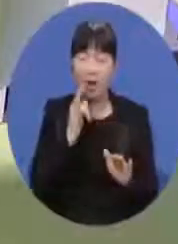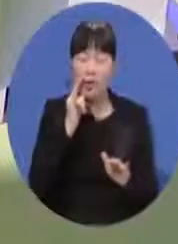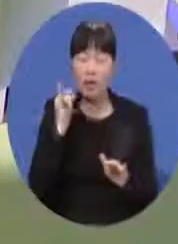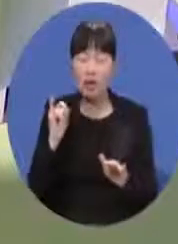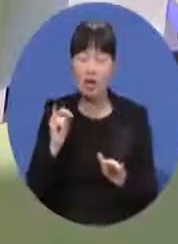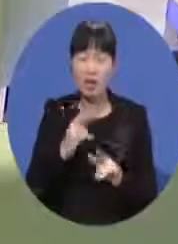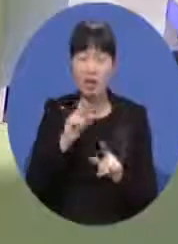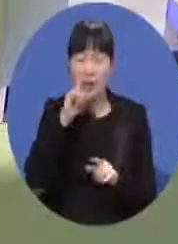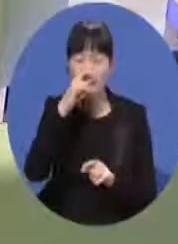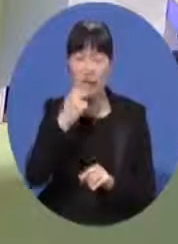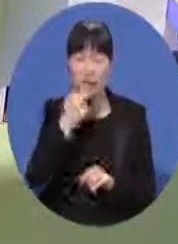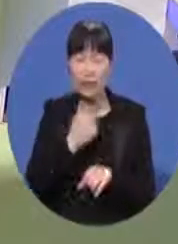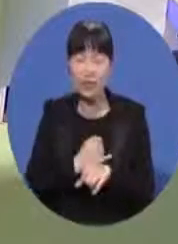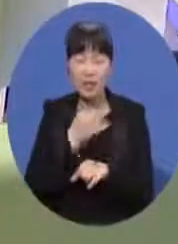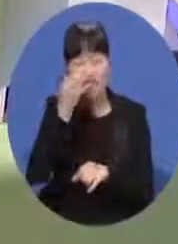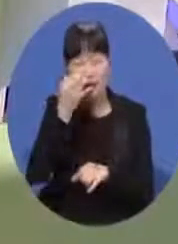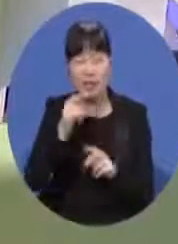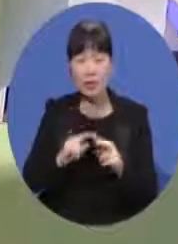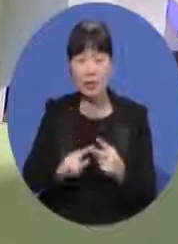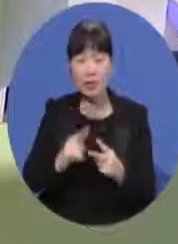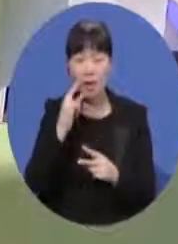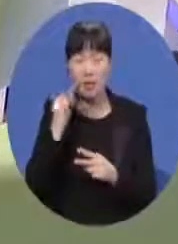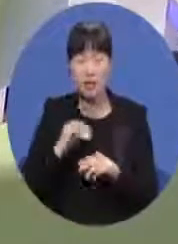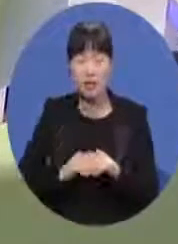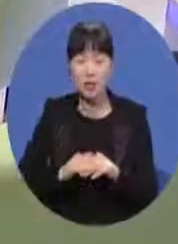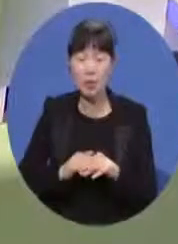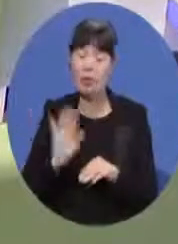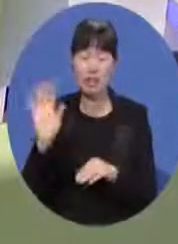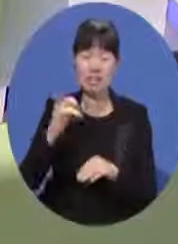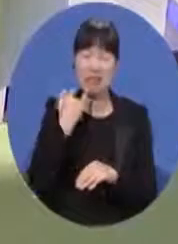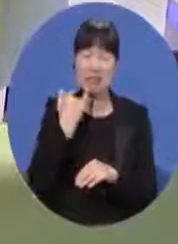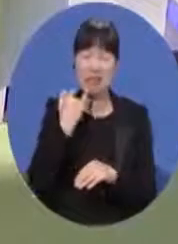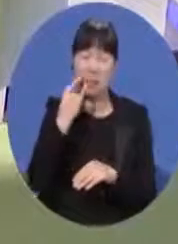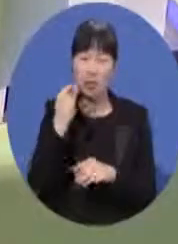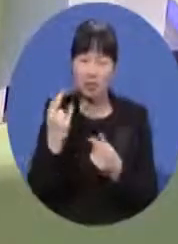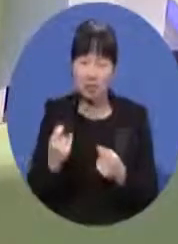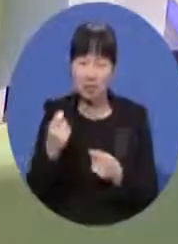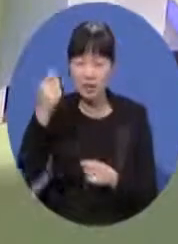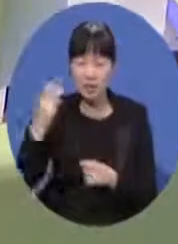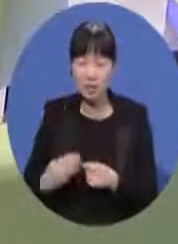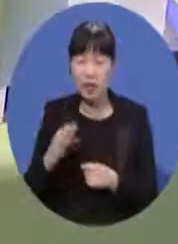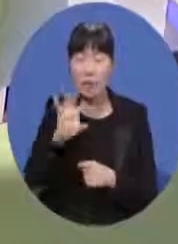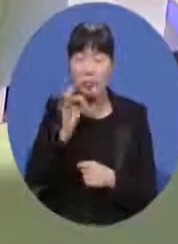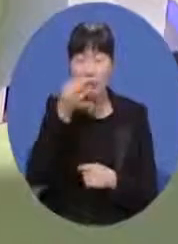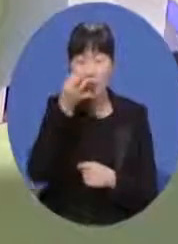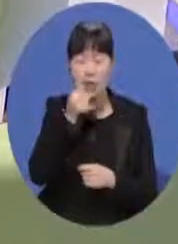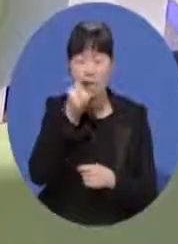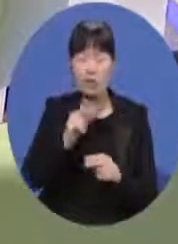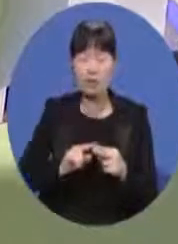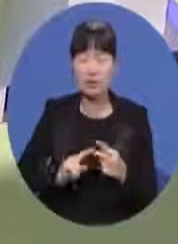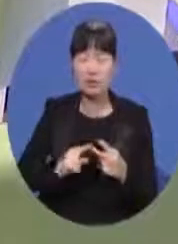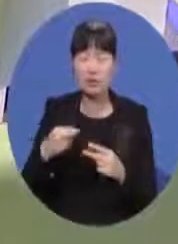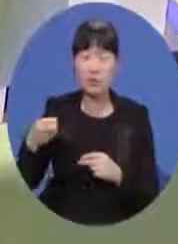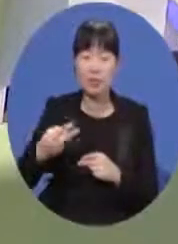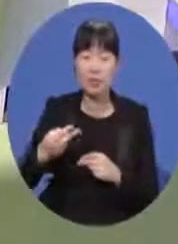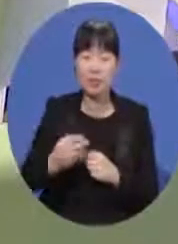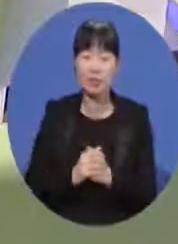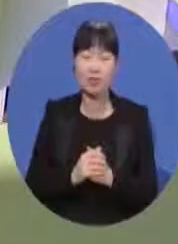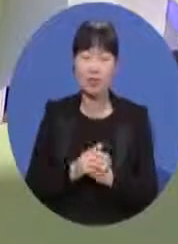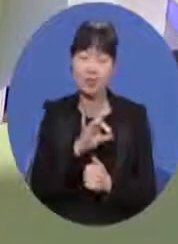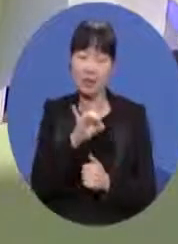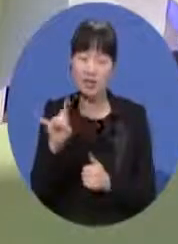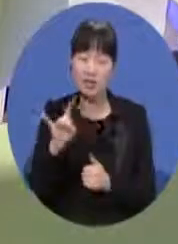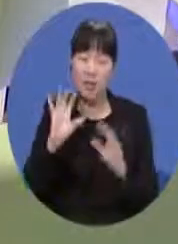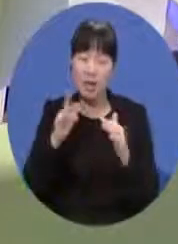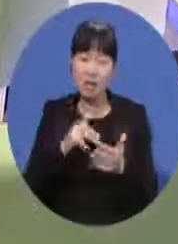엄마가 그게 더럽지 않다는 걸 보여준다든지 엄마 손에 묻지 않는다. 그래서 엄마가 이렇게 여러 번 반복해서 보여준다든지. 그리고 또